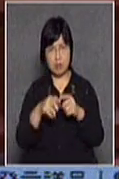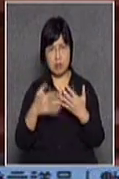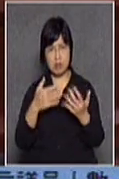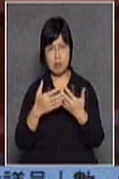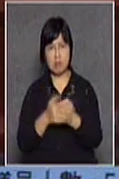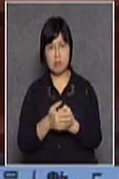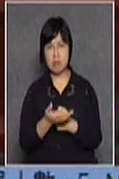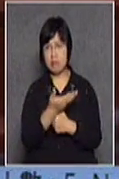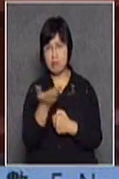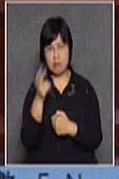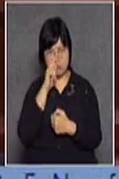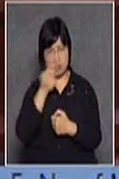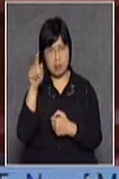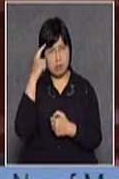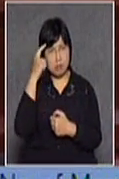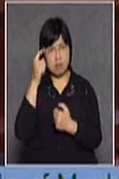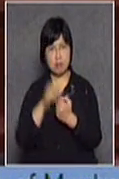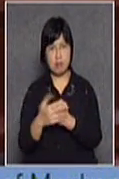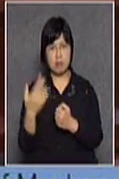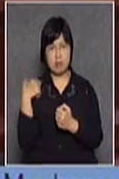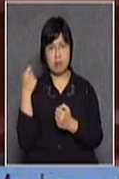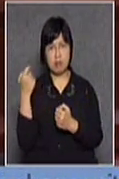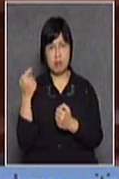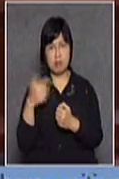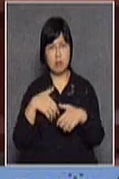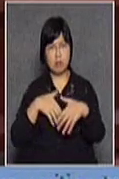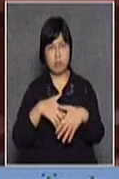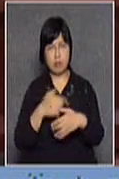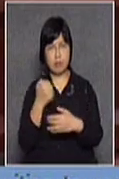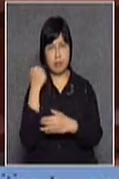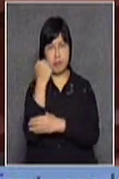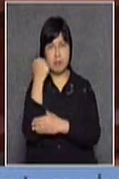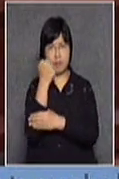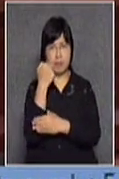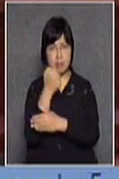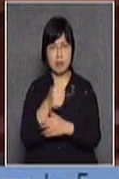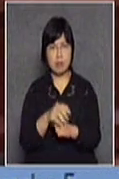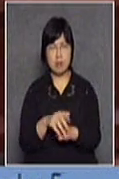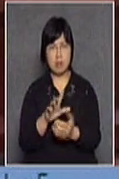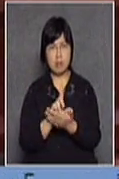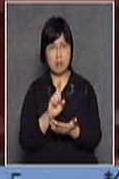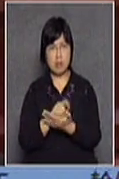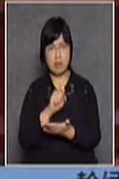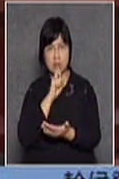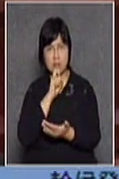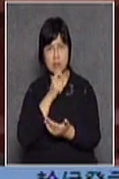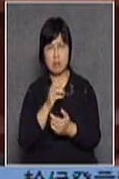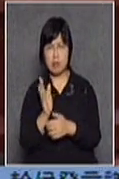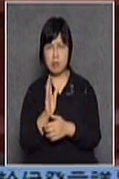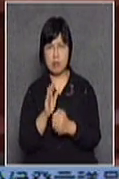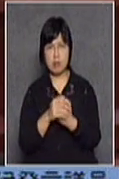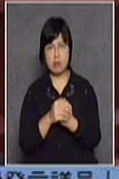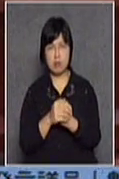有目共睹，喺近年咧遊行示威嘅活動咧，每年有超過差唔多